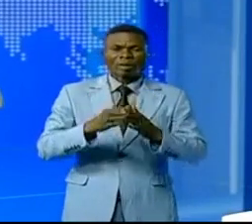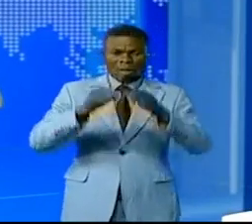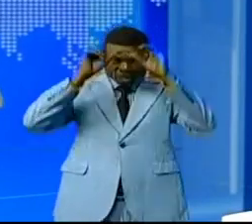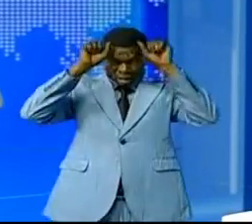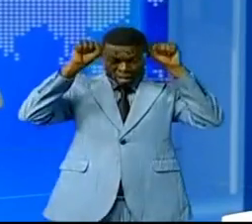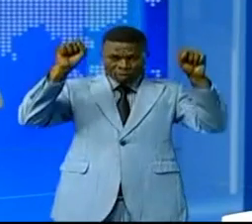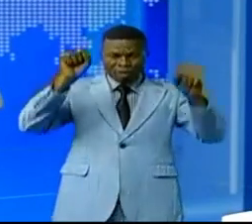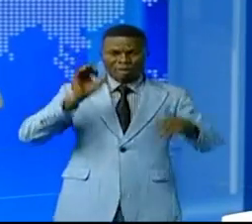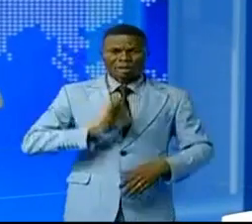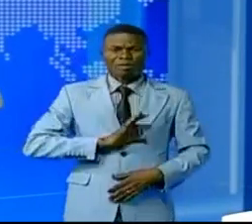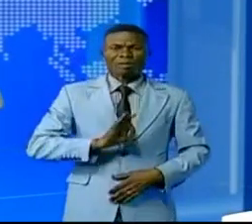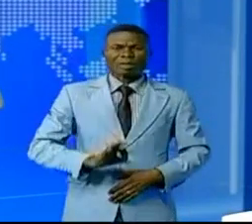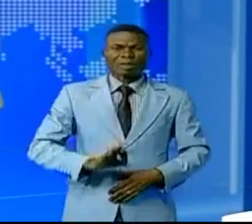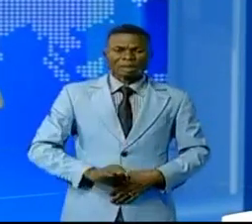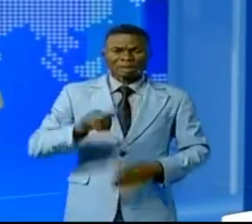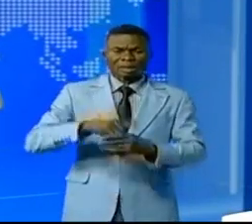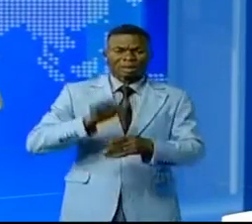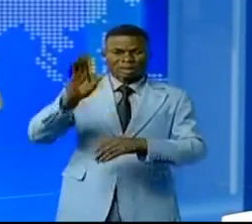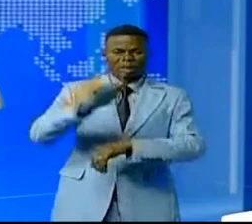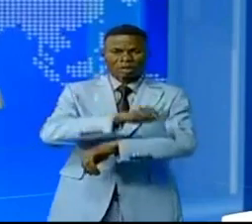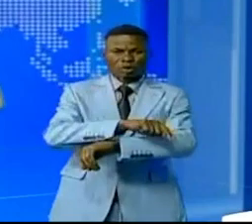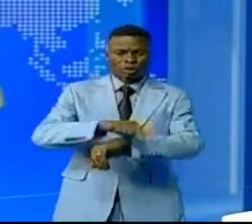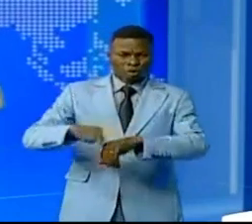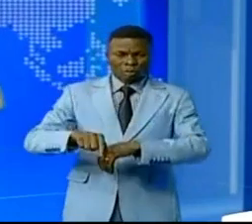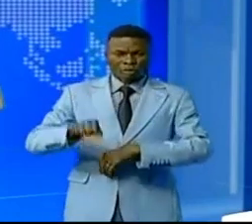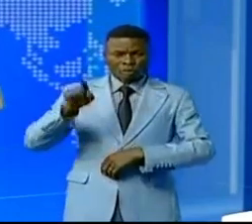l'État, Félix-Antoine Tshisekedi Tshilombo.